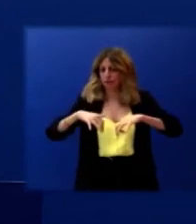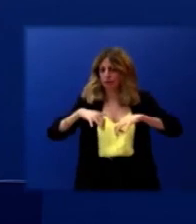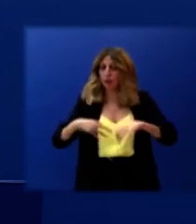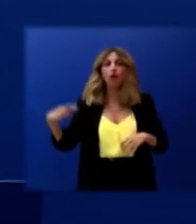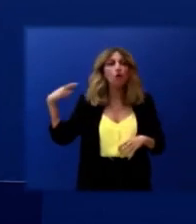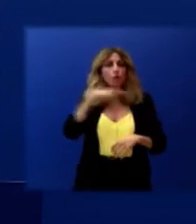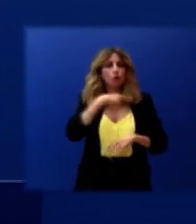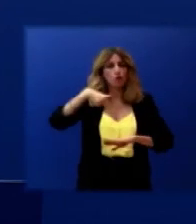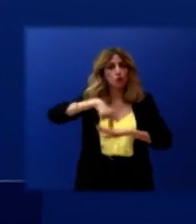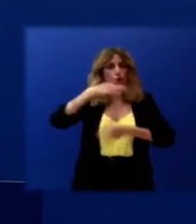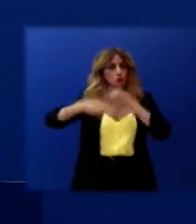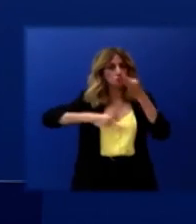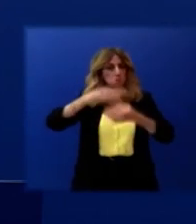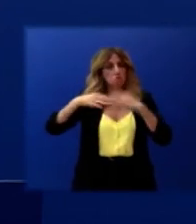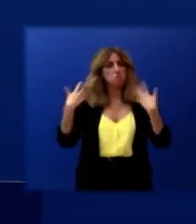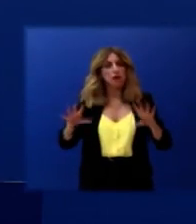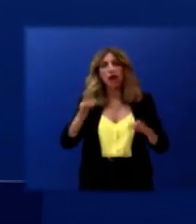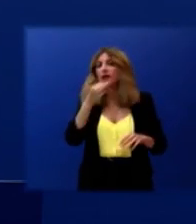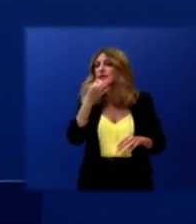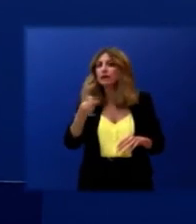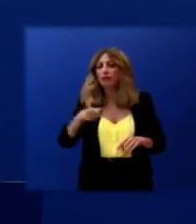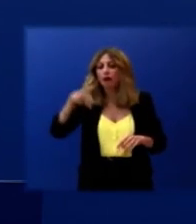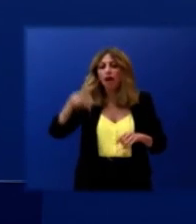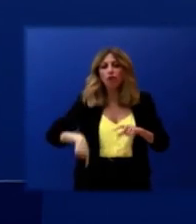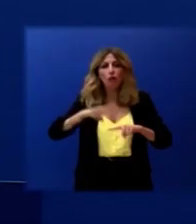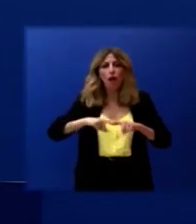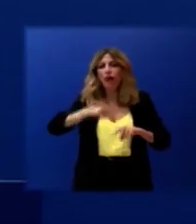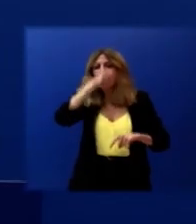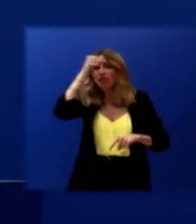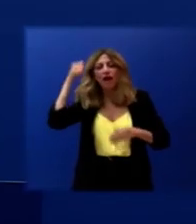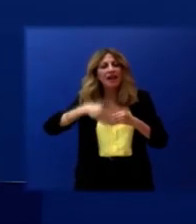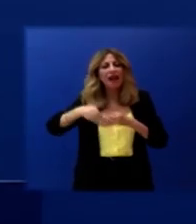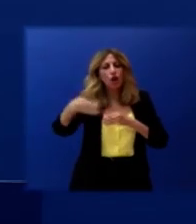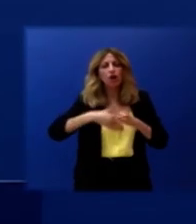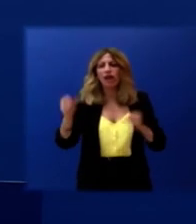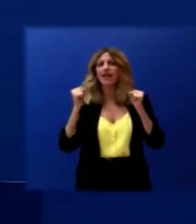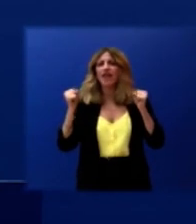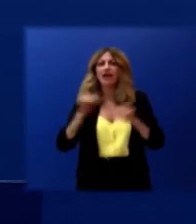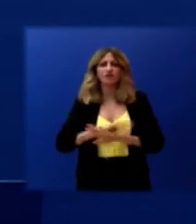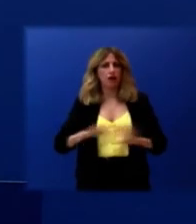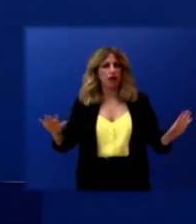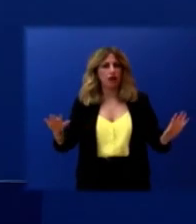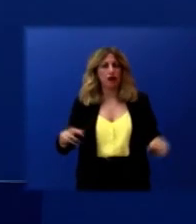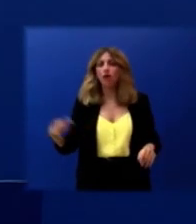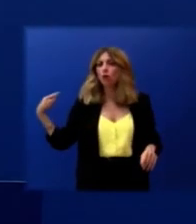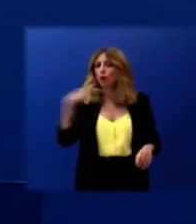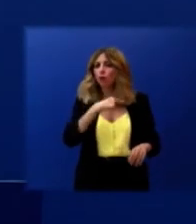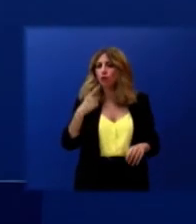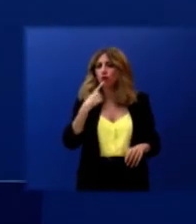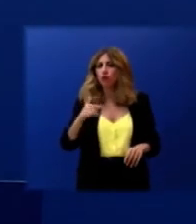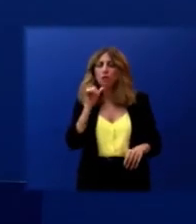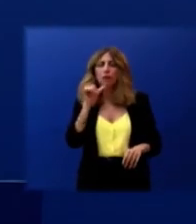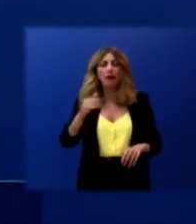έχουμε τελειώσει με τον ιό. Πρέπει να είμαστε προσεκτικοί. Δεν περιμένω να αλλάξει κάτι στην απαγόρευση κυκλοφορίας. Θα πρέπει να κάνουμε